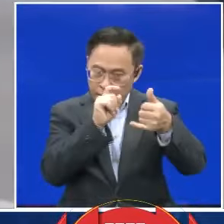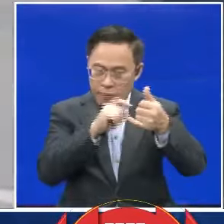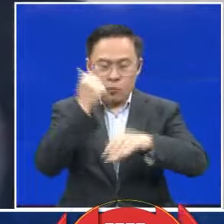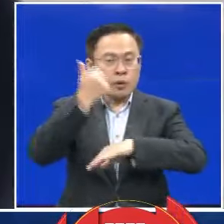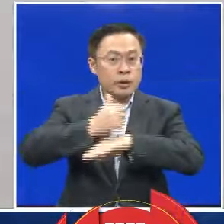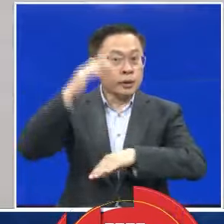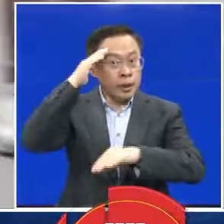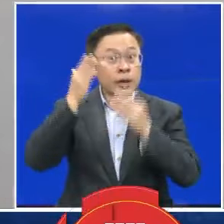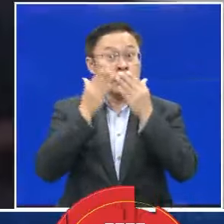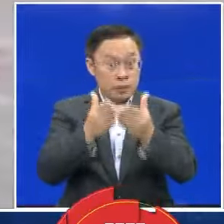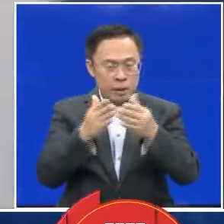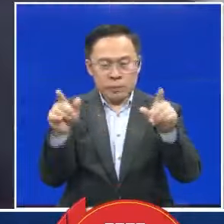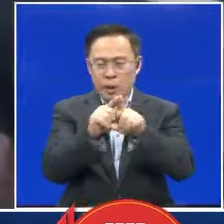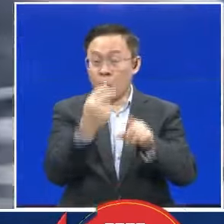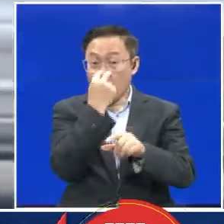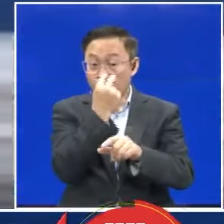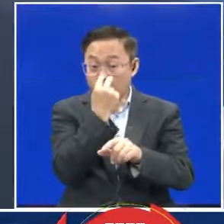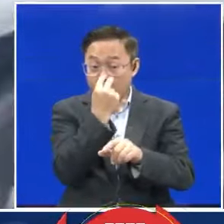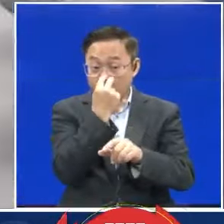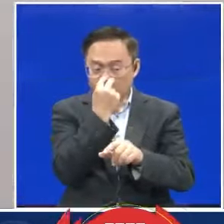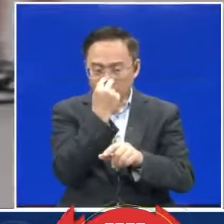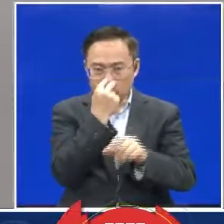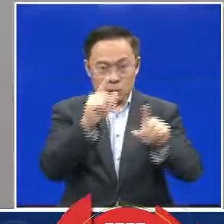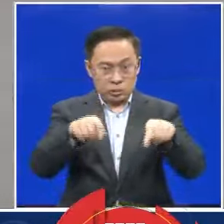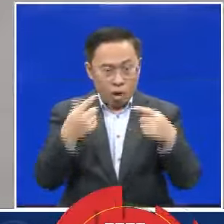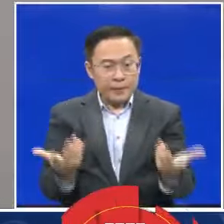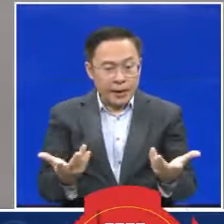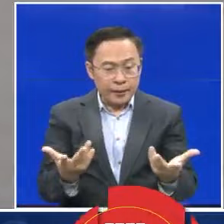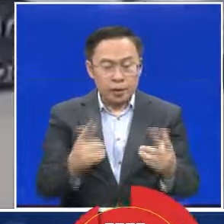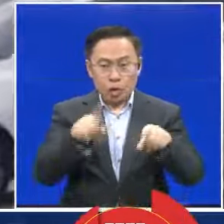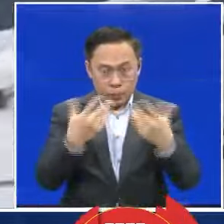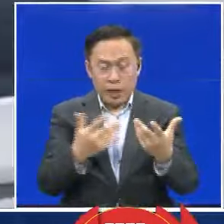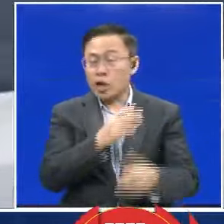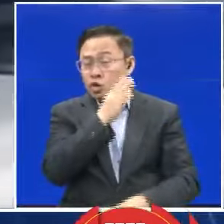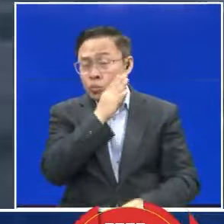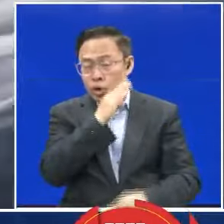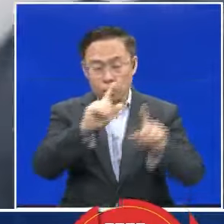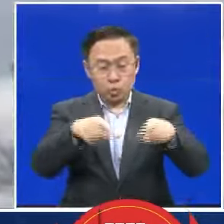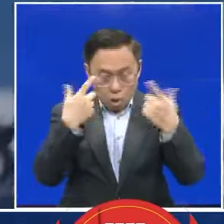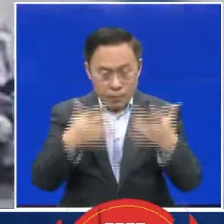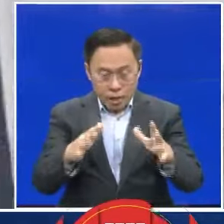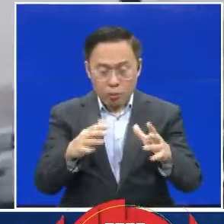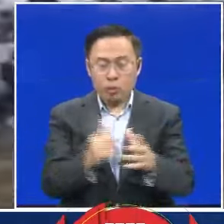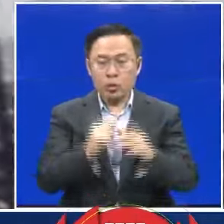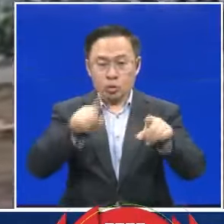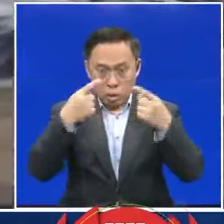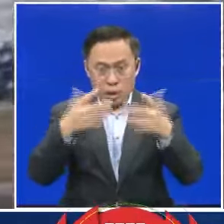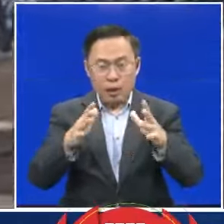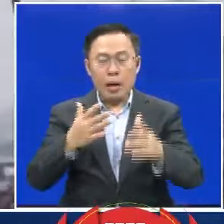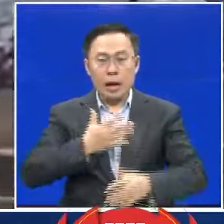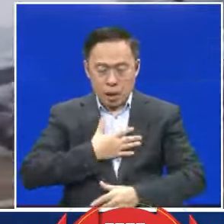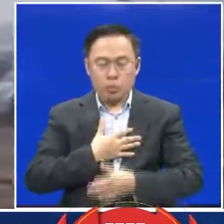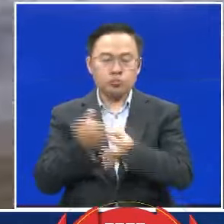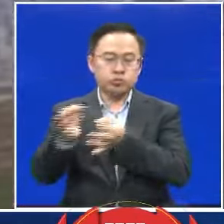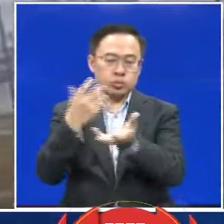ว่าทางกองทัพเขาพูดยังไงแล้วถ้าเกิดว่าเราฟังเสร็จปุ๊บใช่ไหมครับสิ่งที่มันจะต้องต่อไปก็คือว่าจะทำยังไงที่จะทำให้สิ่